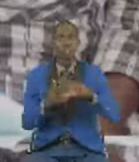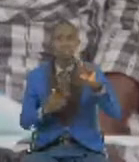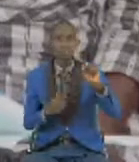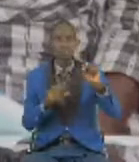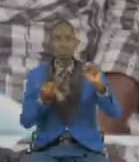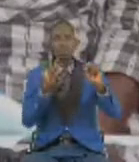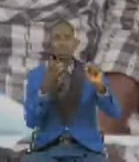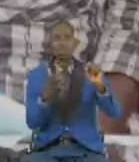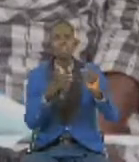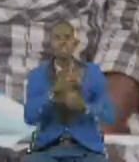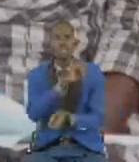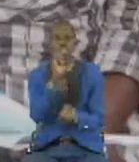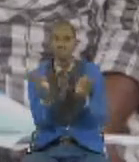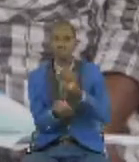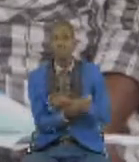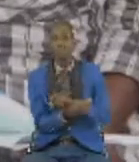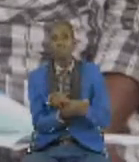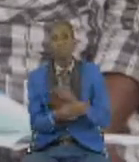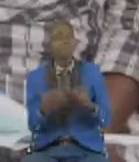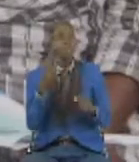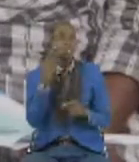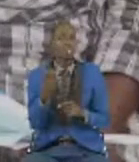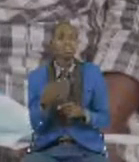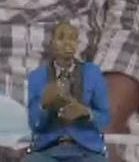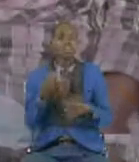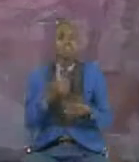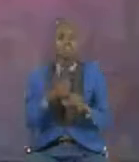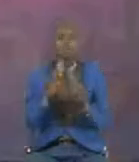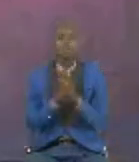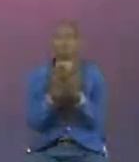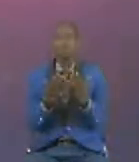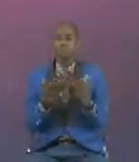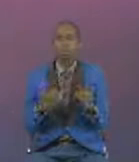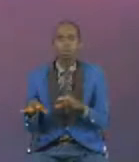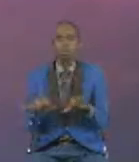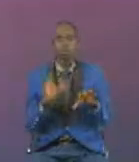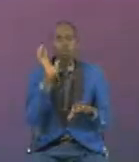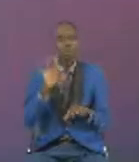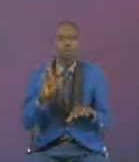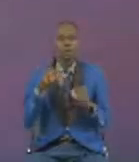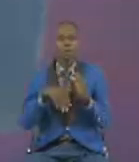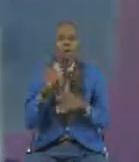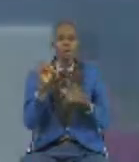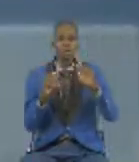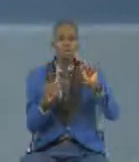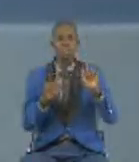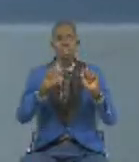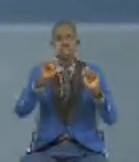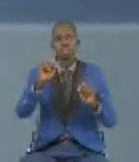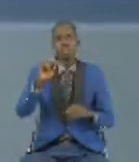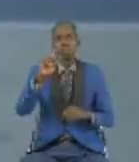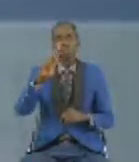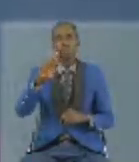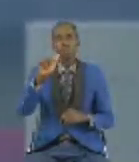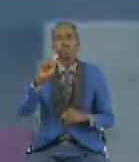verrez la transformation. Alors, en parcourant les actes des apôtres, vous verrez la transformation. Les apôtres eux-mêmes